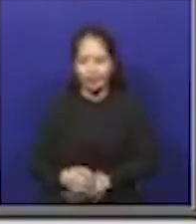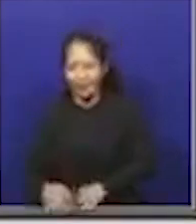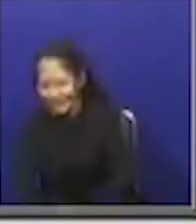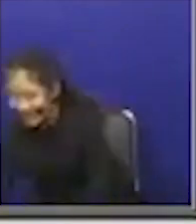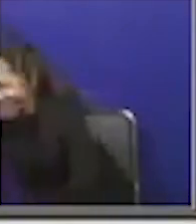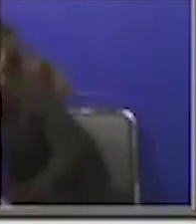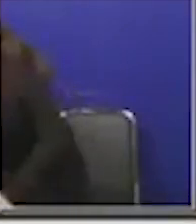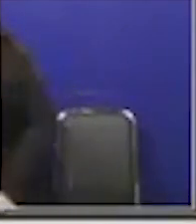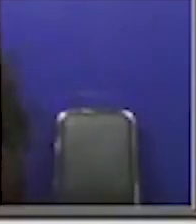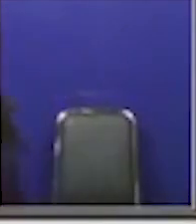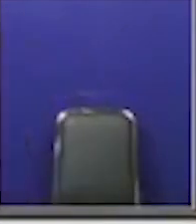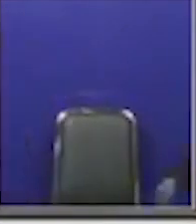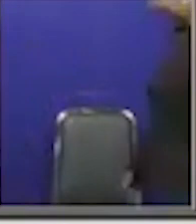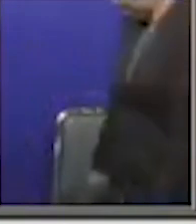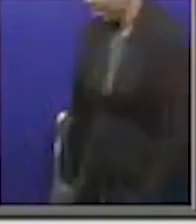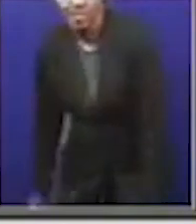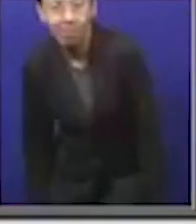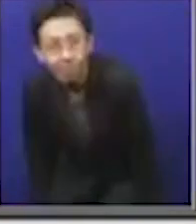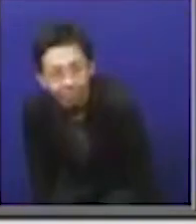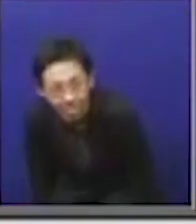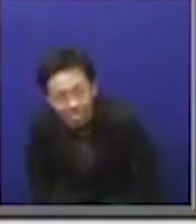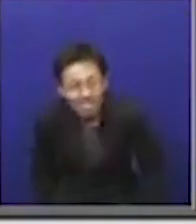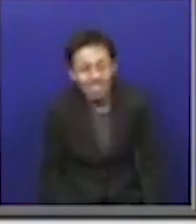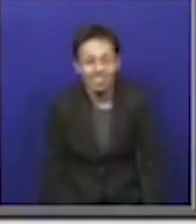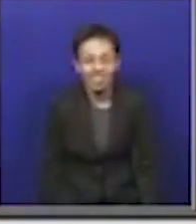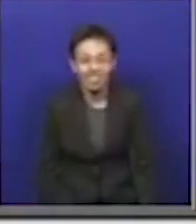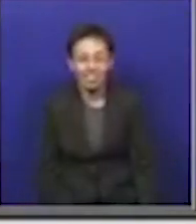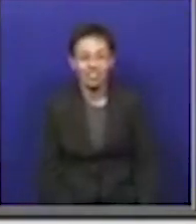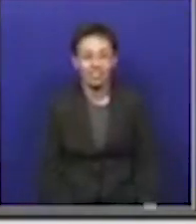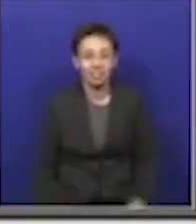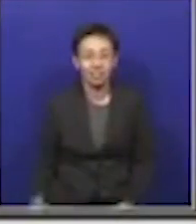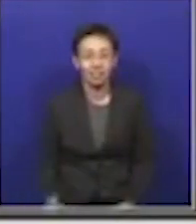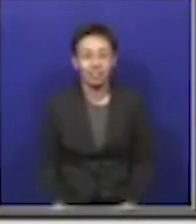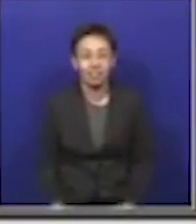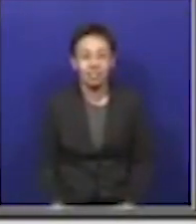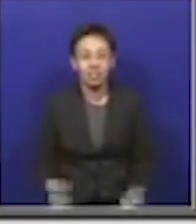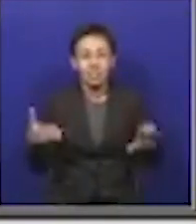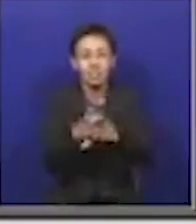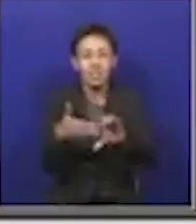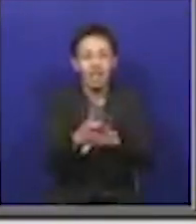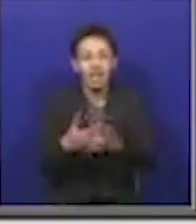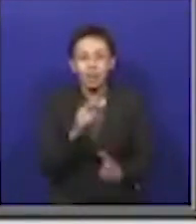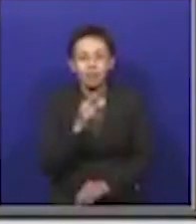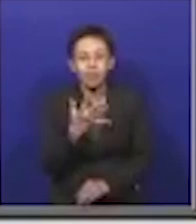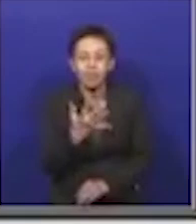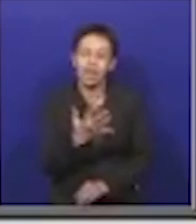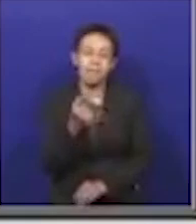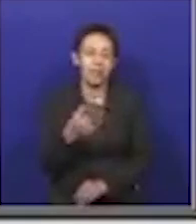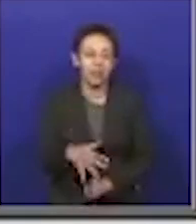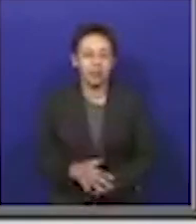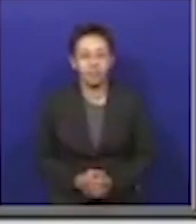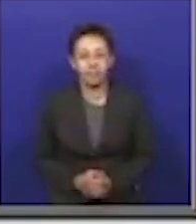ามันมีตัวเลขบางตัวเลขที่ไม่ฉายสไลด์แล้วไม่พูดถึงเลยมันคงไม่